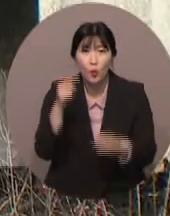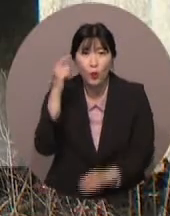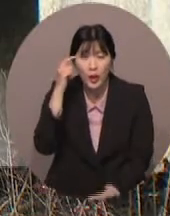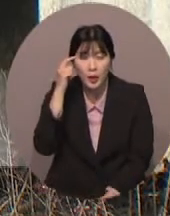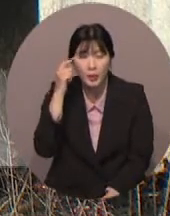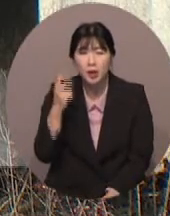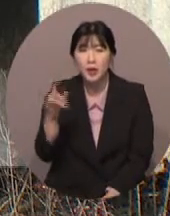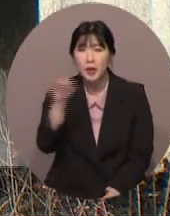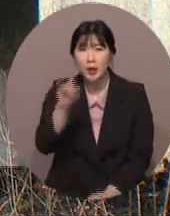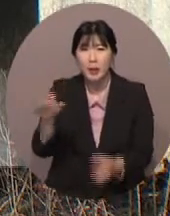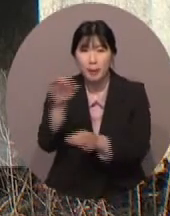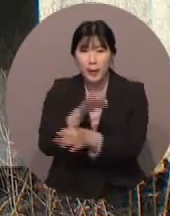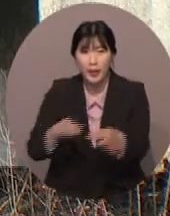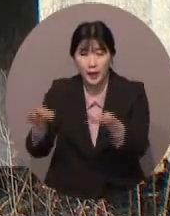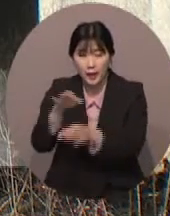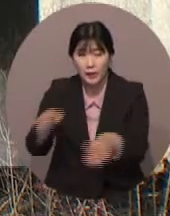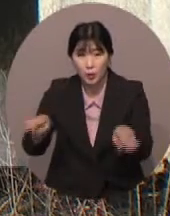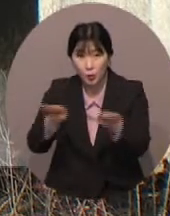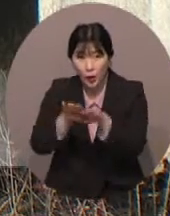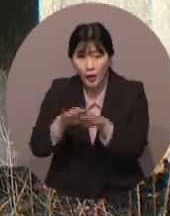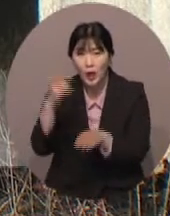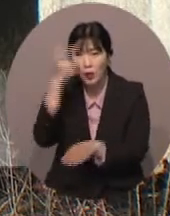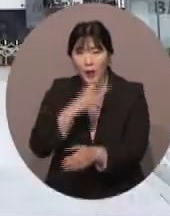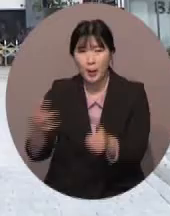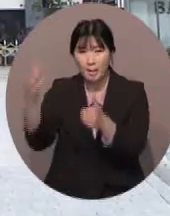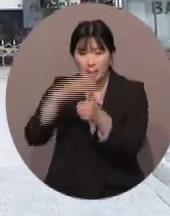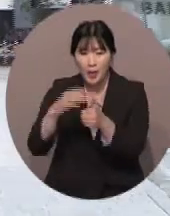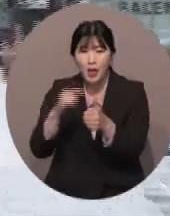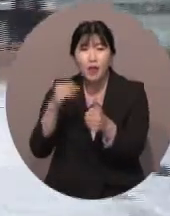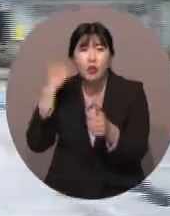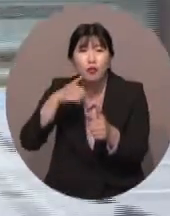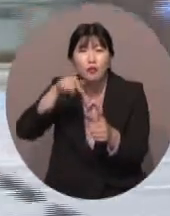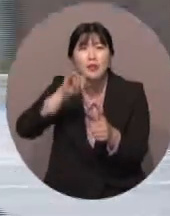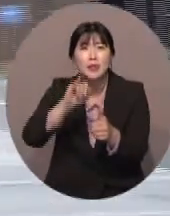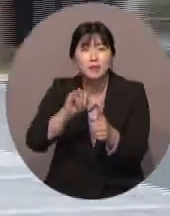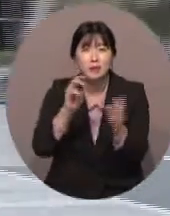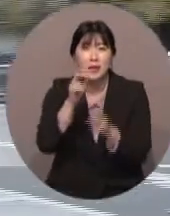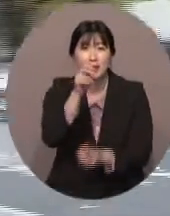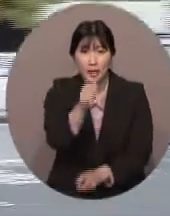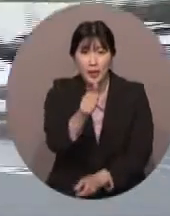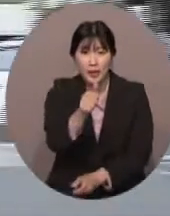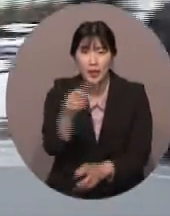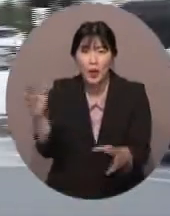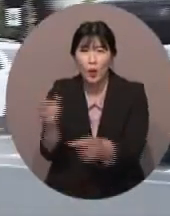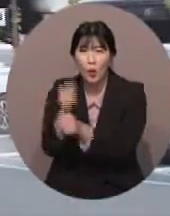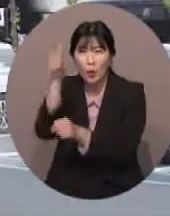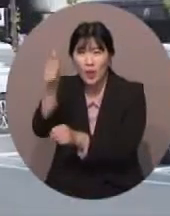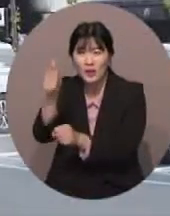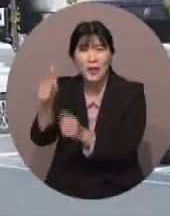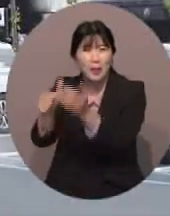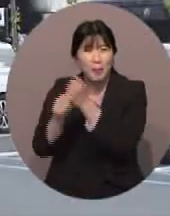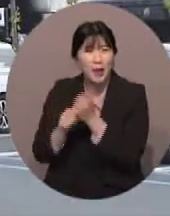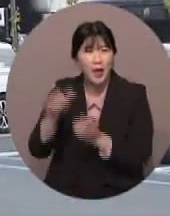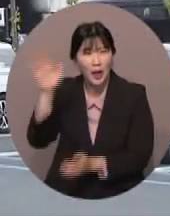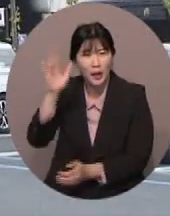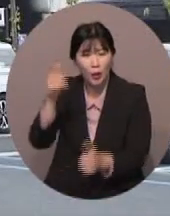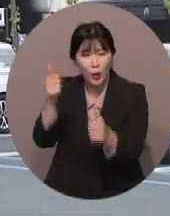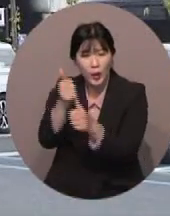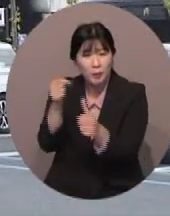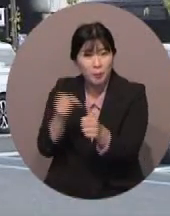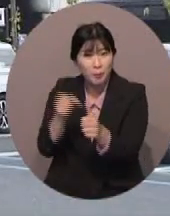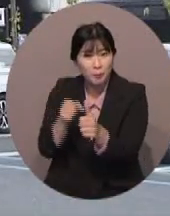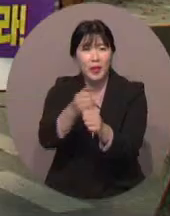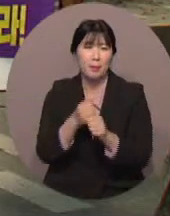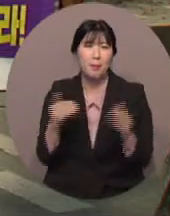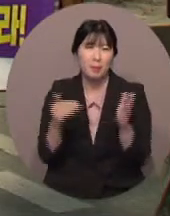현대아울렛 관련 사업을 총괄했다는 회사 직원들의 진술을 토대로 정지선 회장 대신 실질적 경영책임자로 특정한